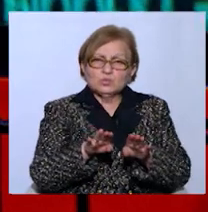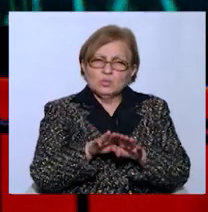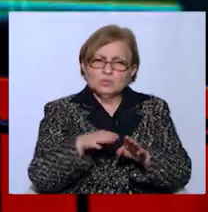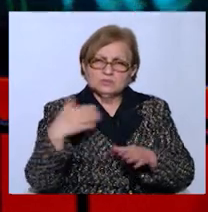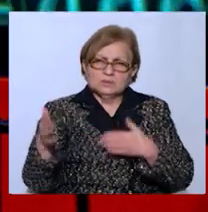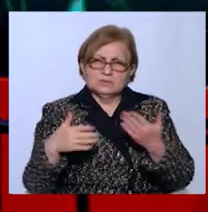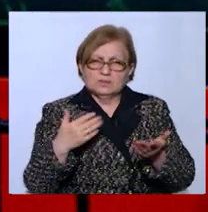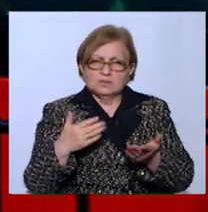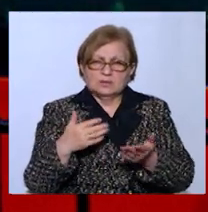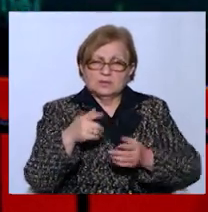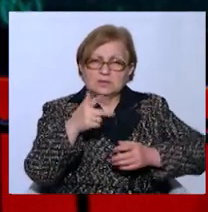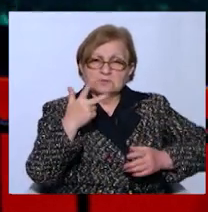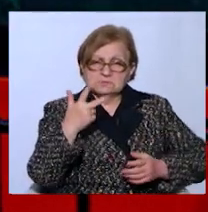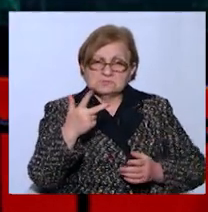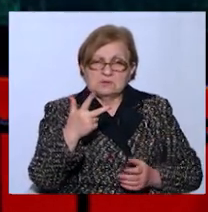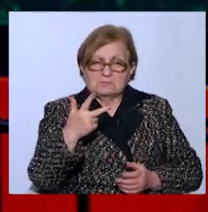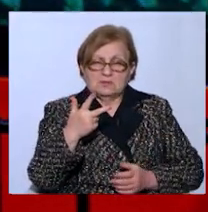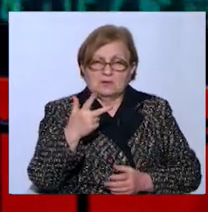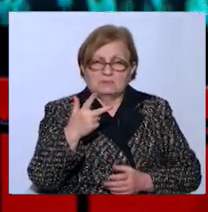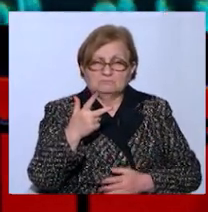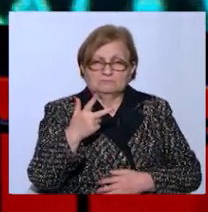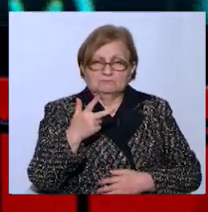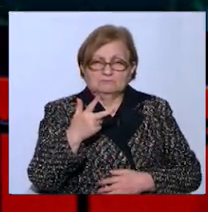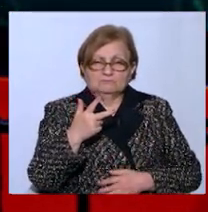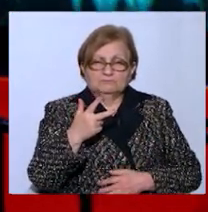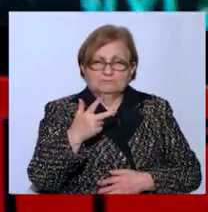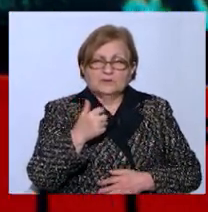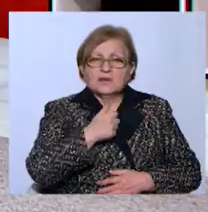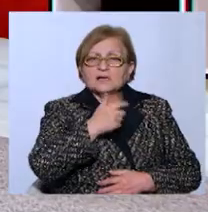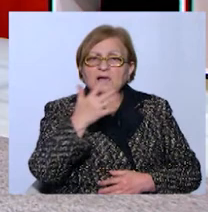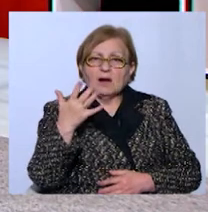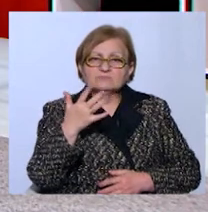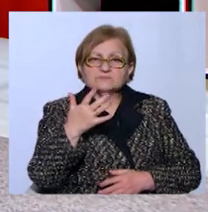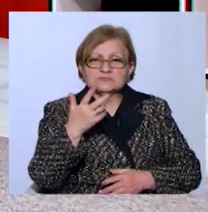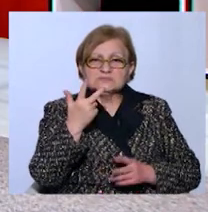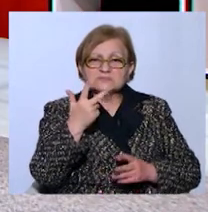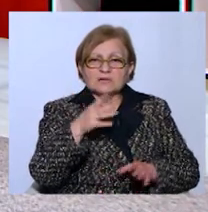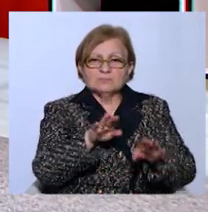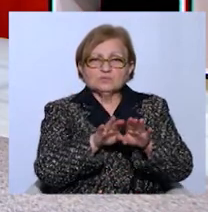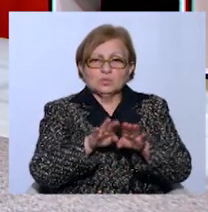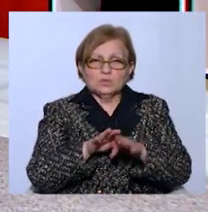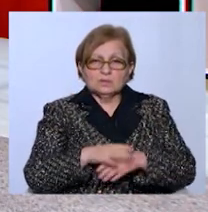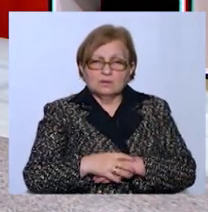დავყო. ეხლა 3-ია კარგად არის მოფიქრებული, 3 როა. რამდენი 3 ტოლი ნაწილია? აი 1